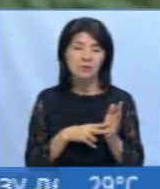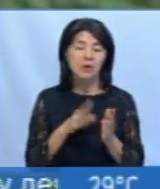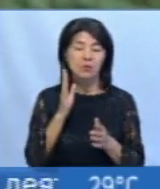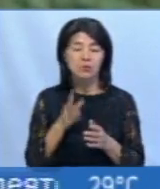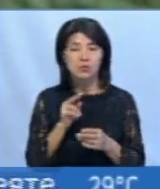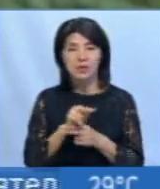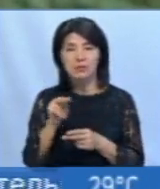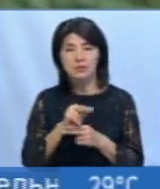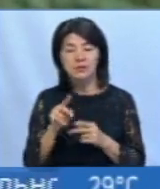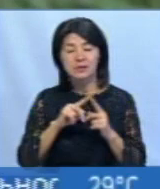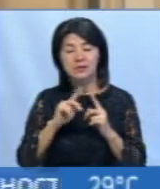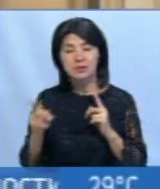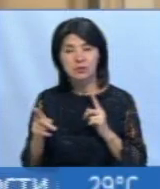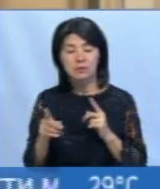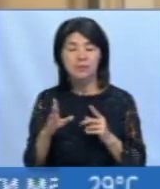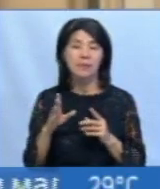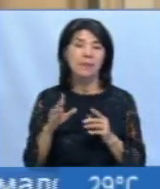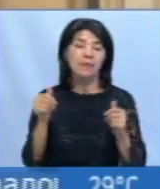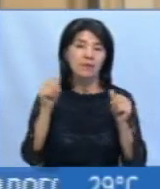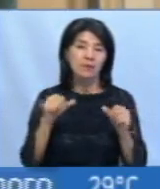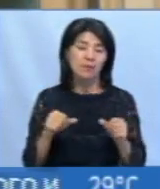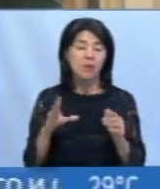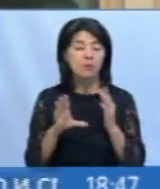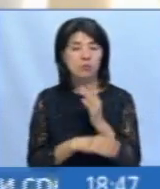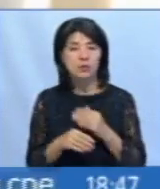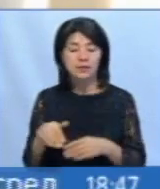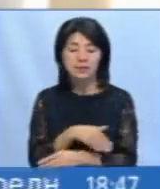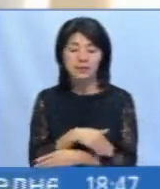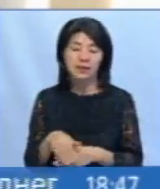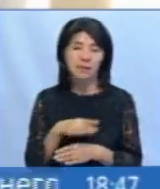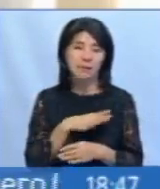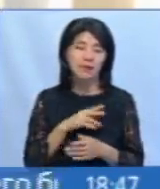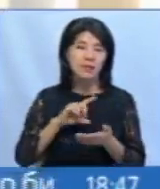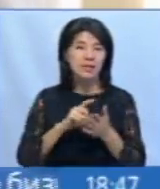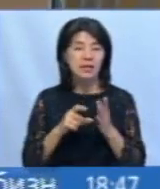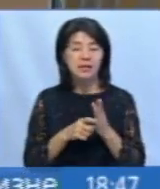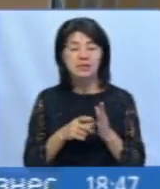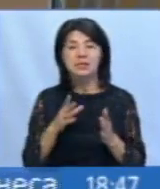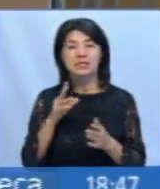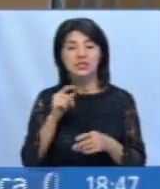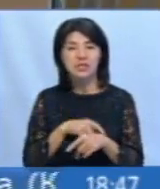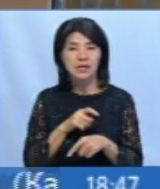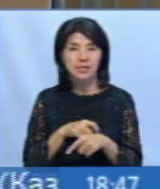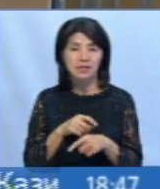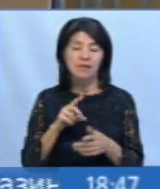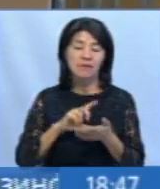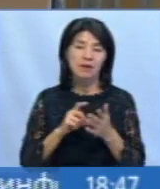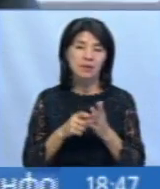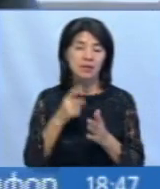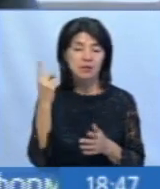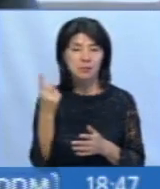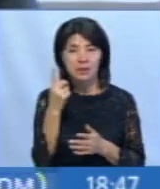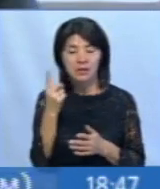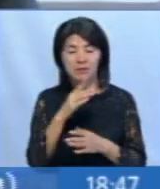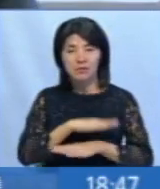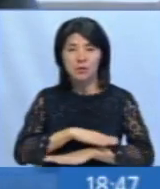обучаться в дистанционном формате. После линейки у первоклашек состоялся классный час. В кабинетах у них прошел первый в жизни урок. С началом